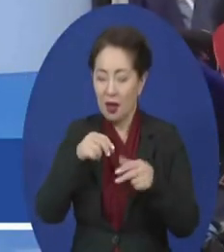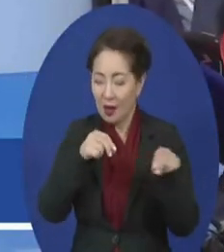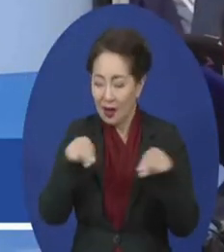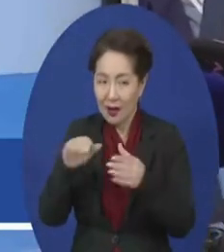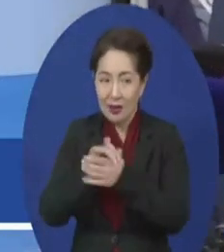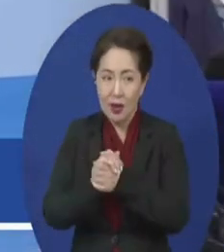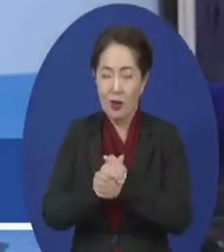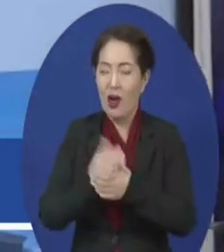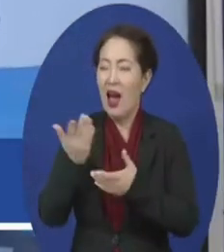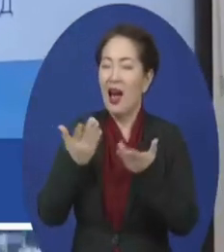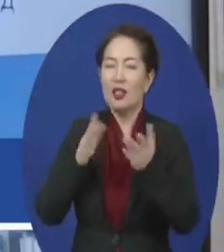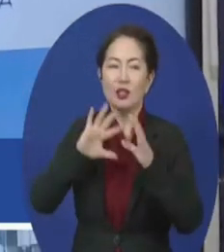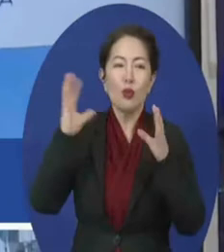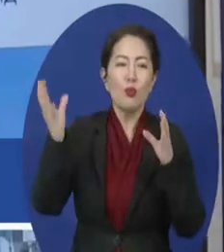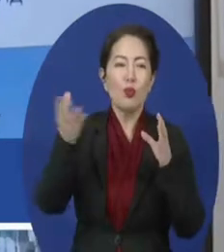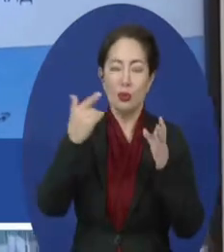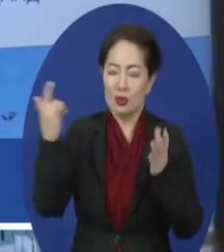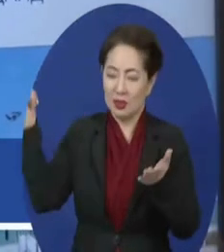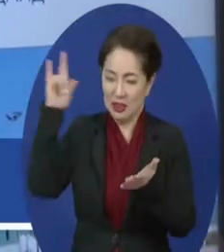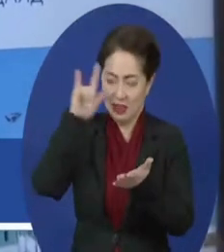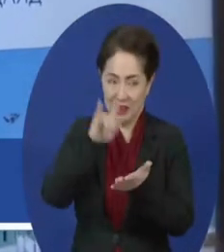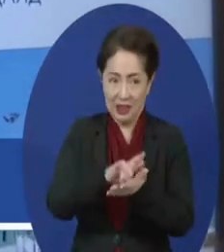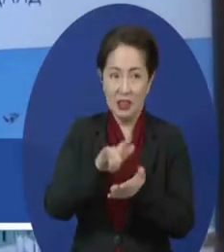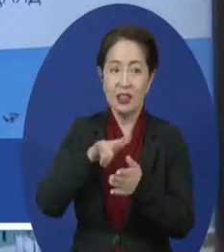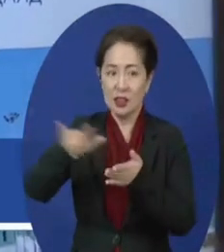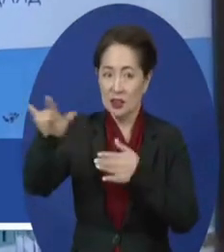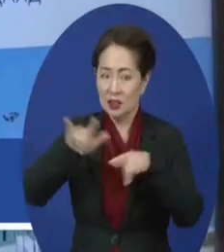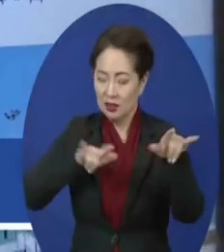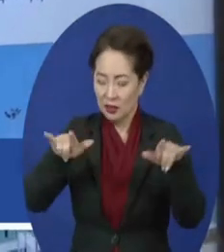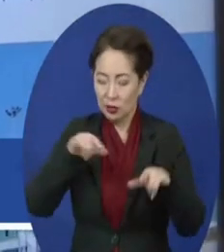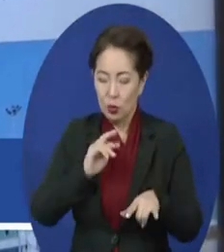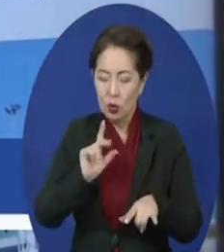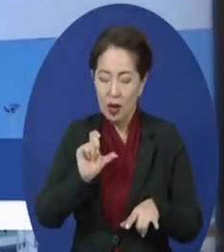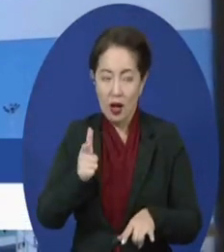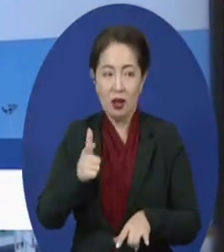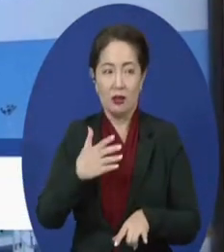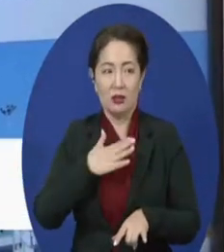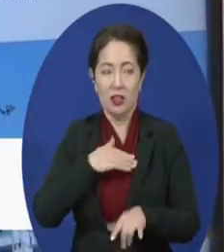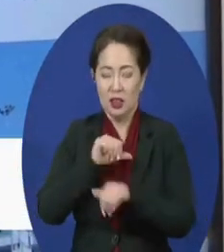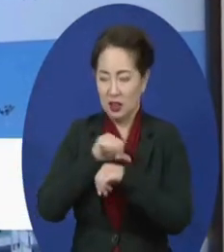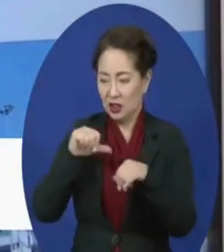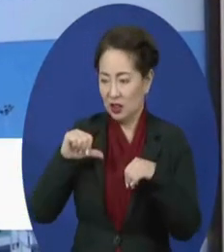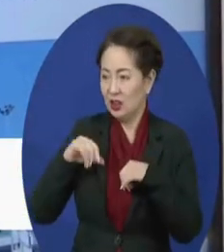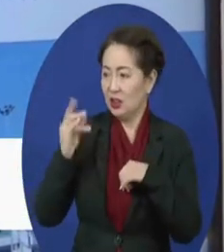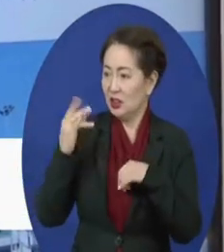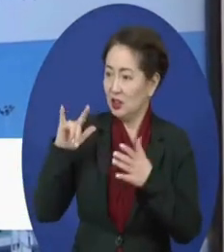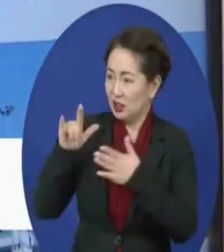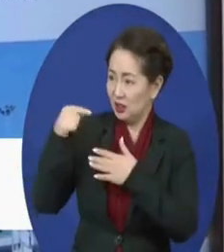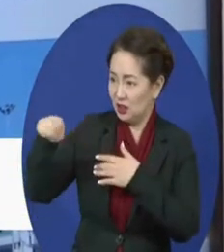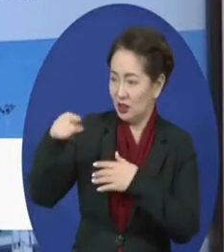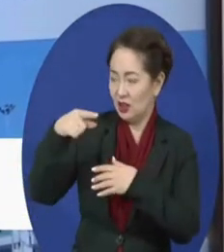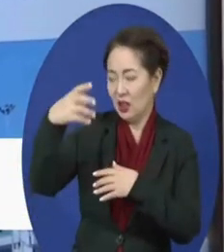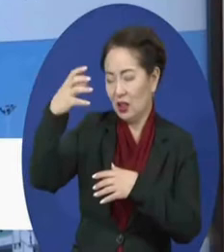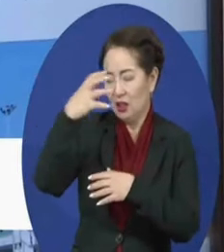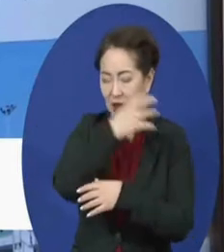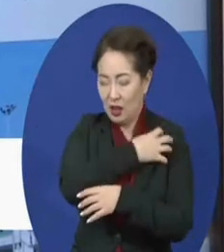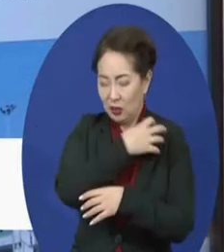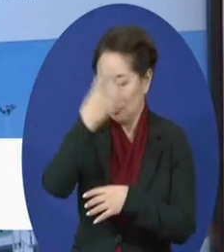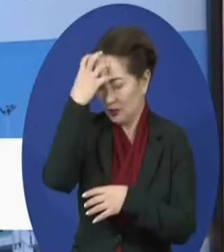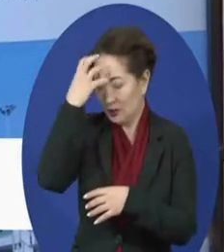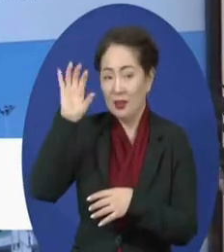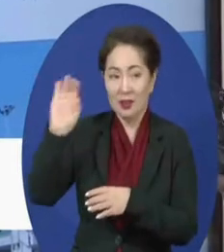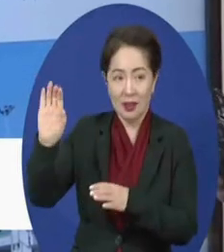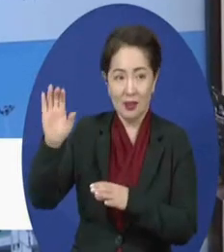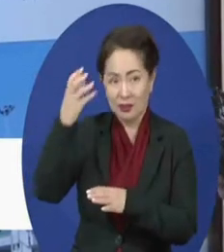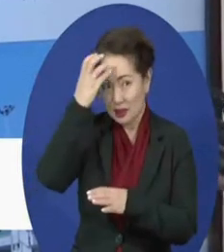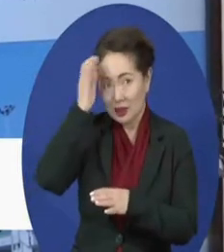Арилжааны бүх нисэхийн Чингис хаан олон улсын засгийг шилжүүлэх үүргэн иргэний нисэхийн ерөнхий газар буюу Монгол улсын засгийн газар хүлээж байгаа. Тийм